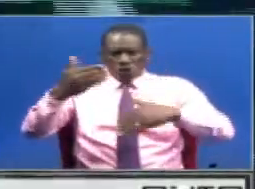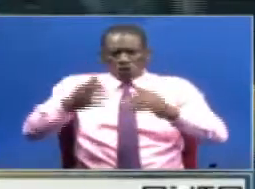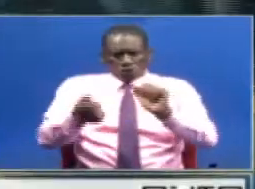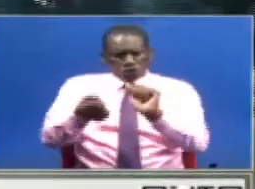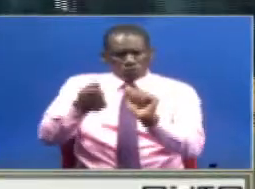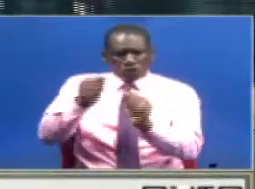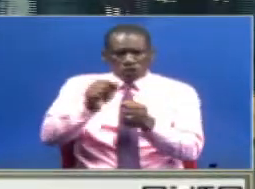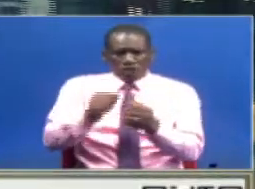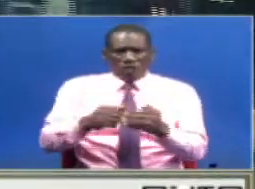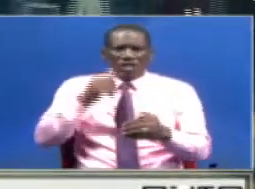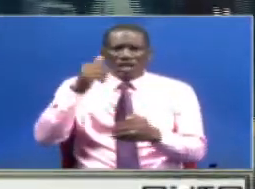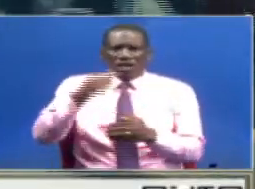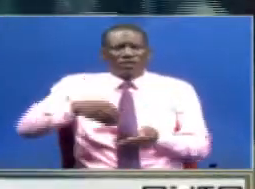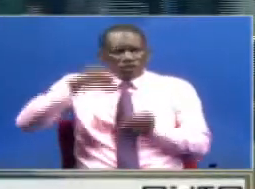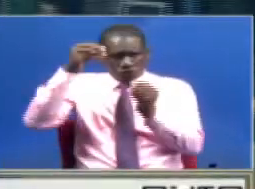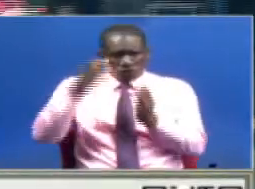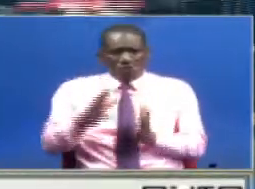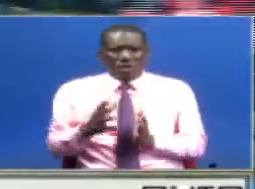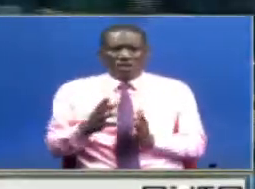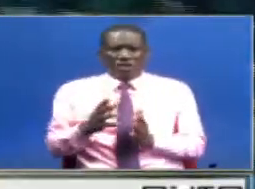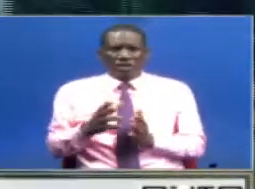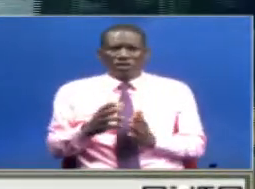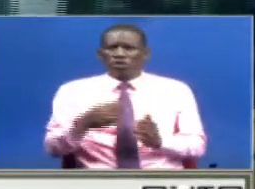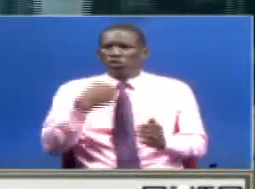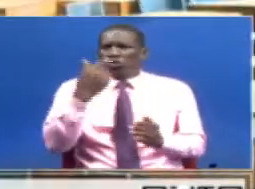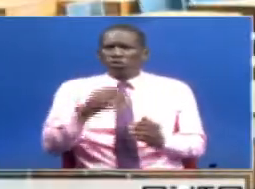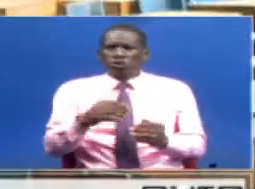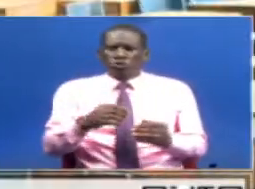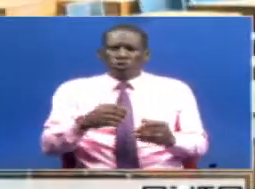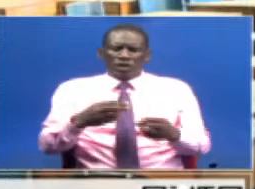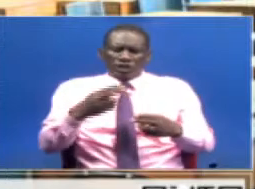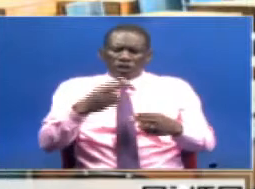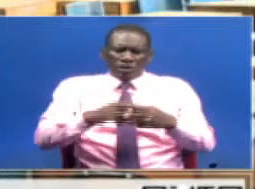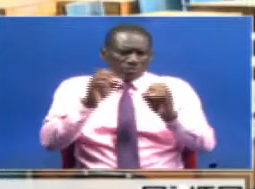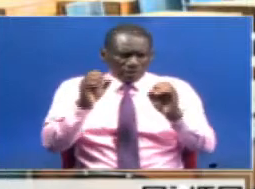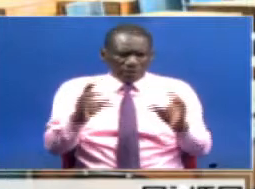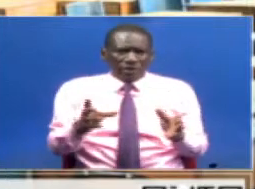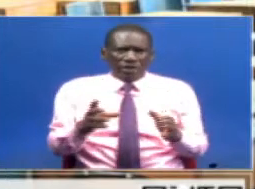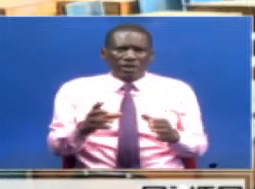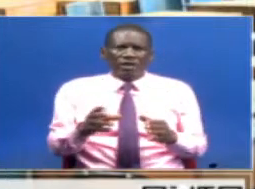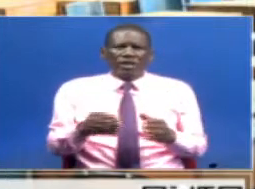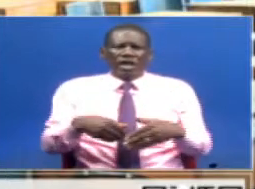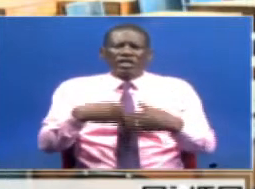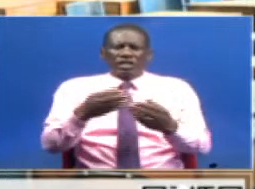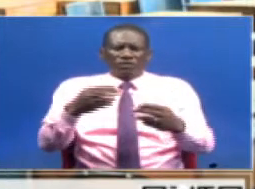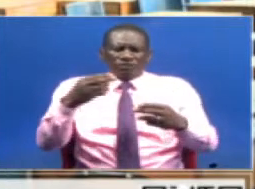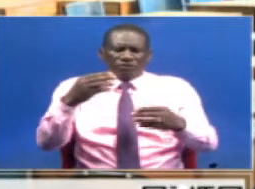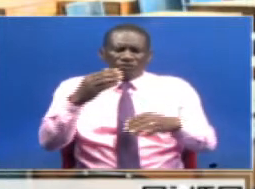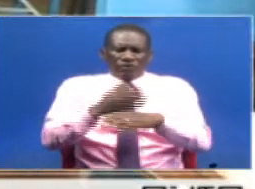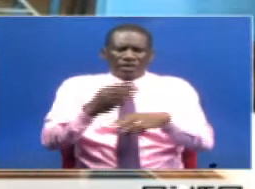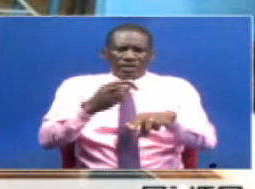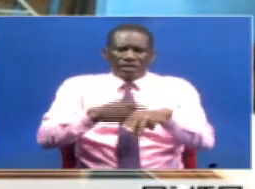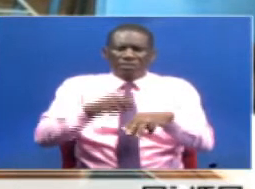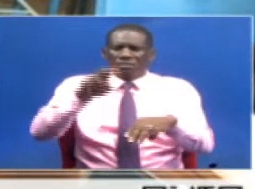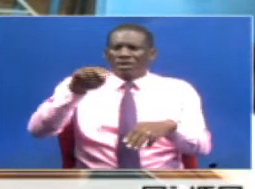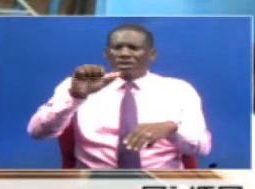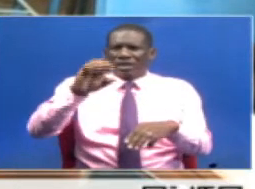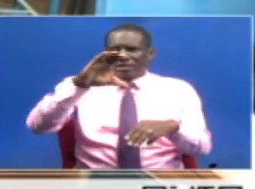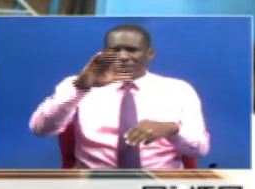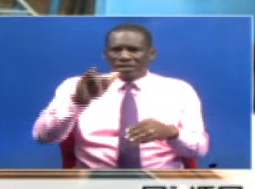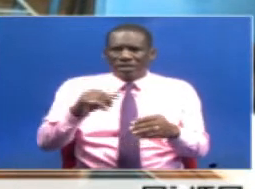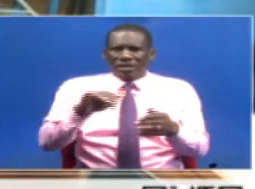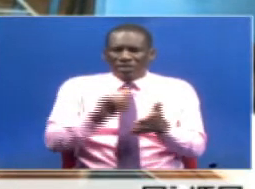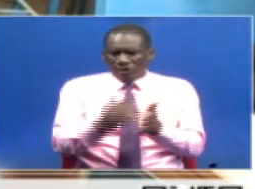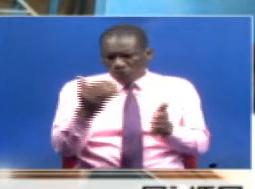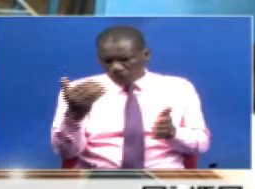kubadilika baada ya mwanafunzi wake ambaye tutaziba jina lake kamili na kumpa jina Nancy Njeri kwa kuwa ana umri